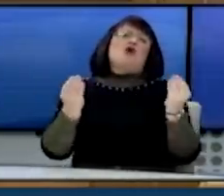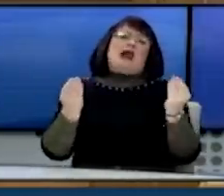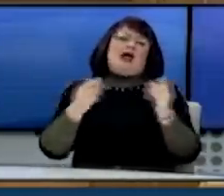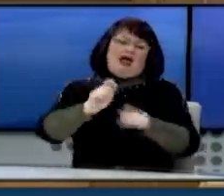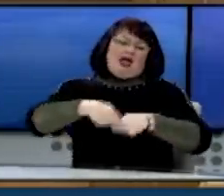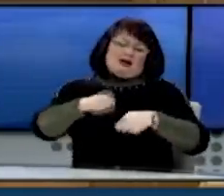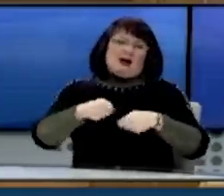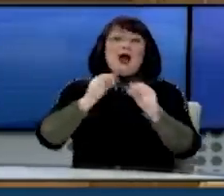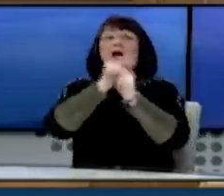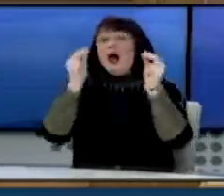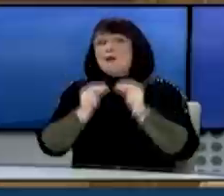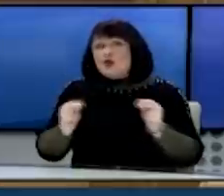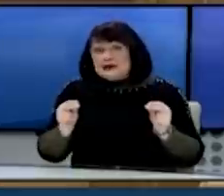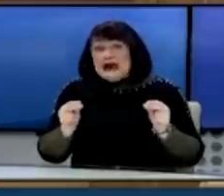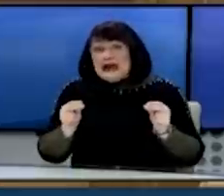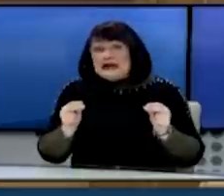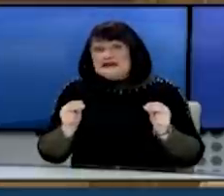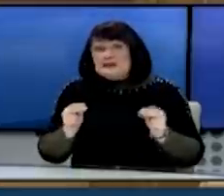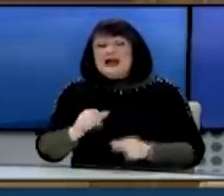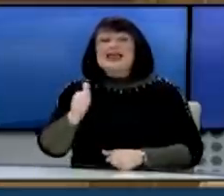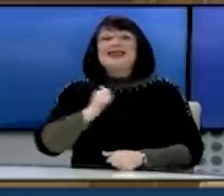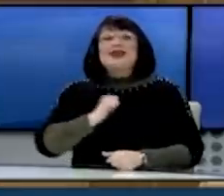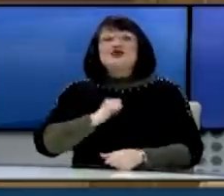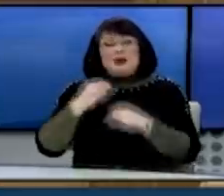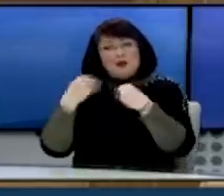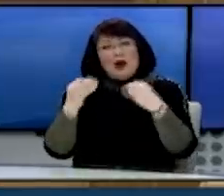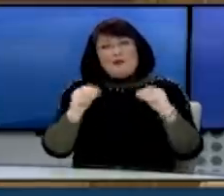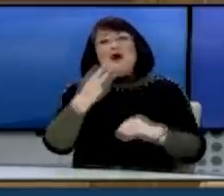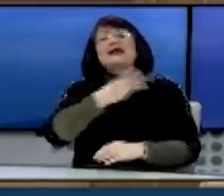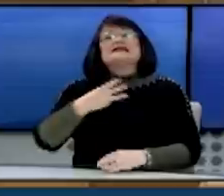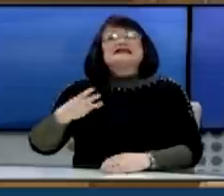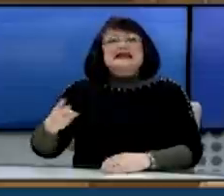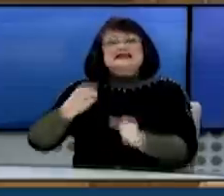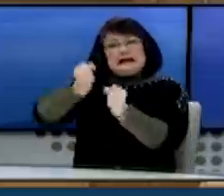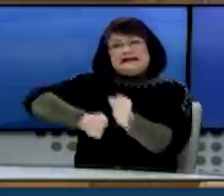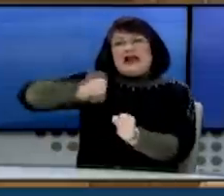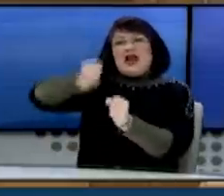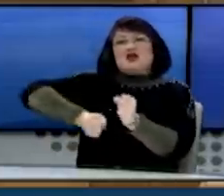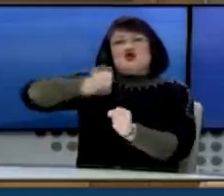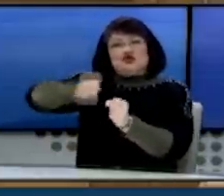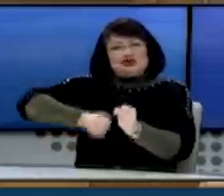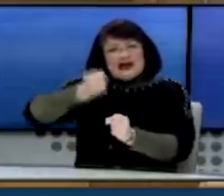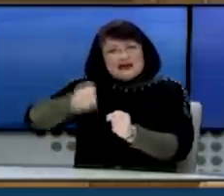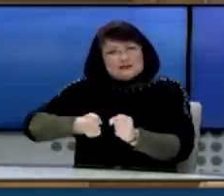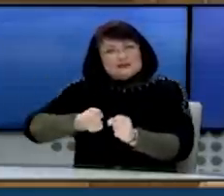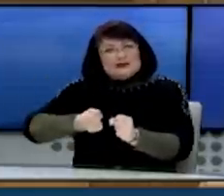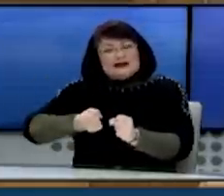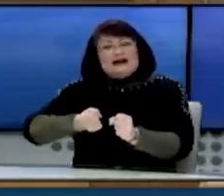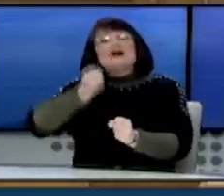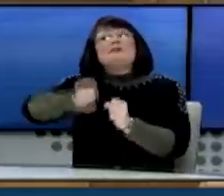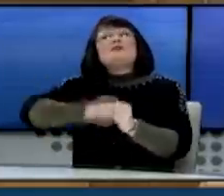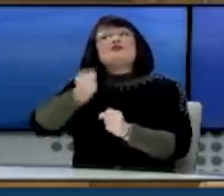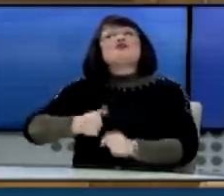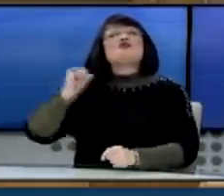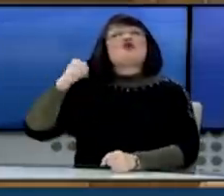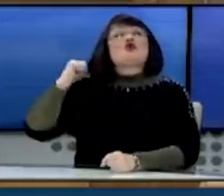Και το αποτέλεσμα, στην ιδιωτικοποιημένη από το ΣΥΡΙΖΑ τρένοσε, ο σειρμός του τρένου